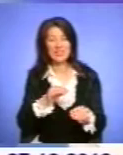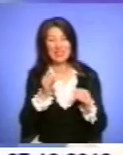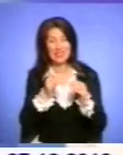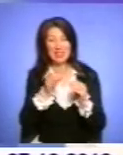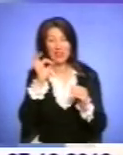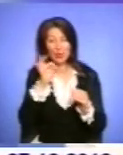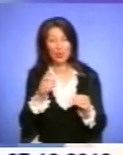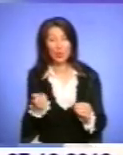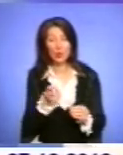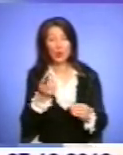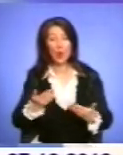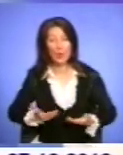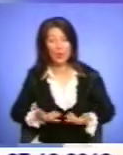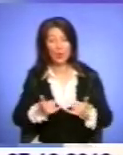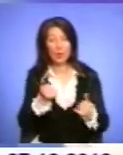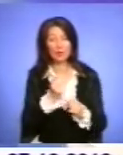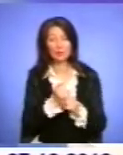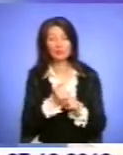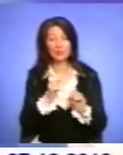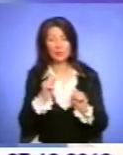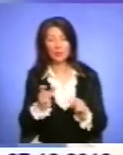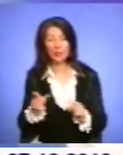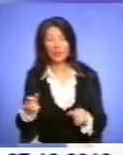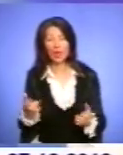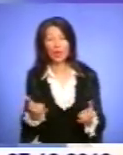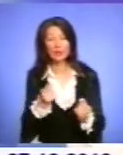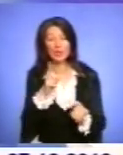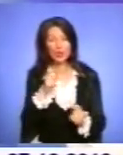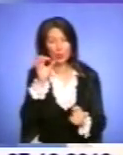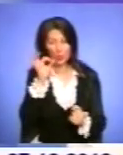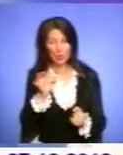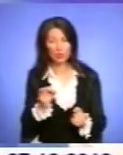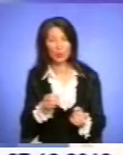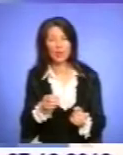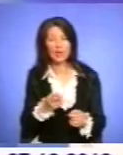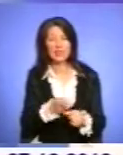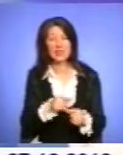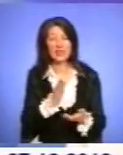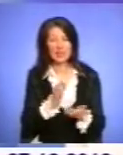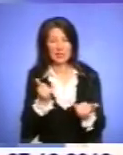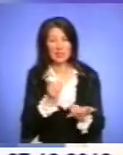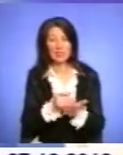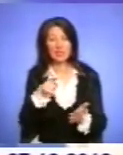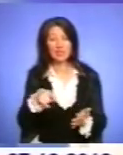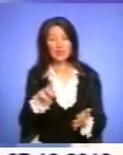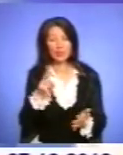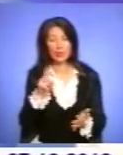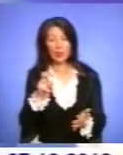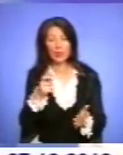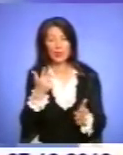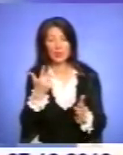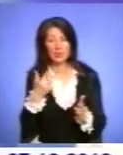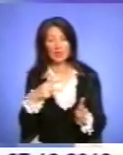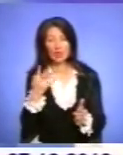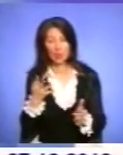10% прожиткового мінімуму для працездатних осіб отримали 100%. Тобто на даний момент це складає 1134 гривні. Це суттєво, їм